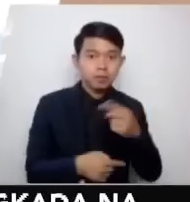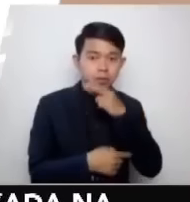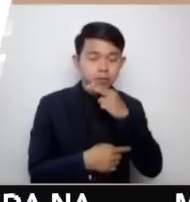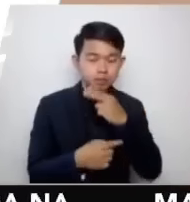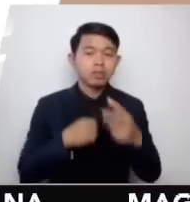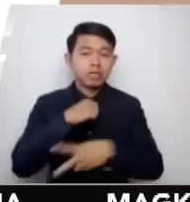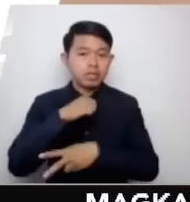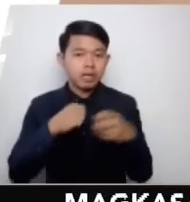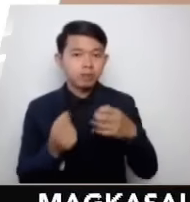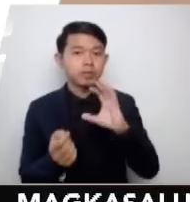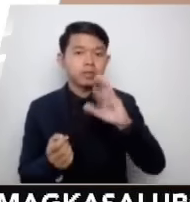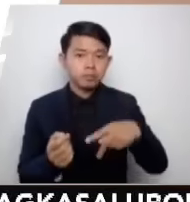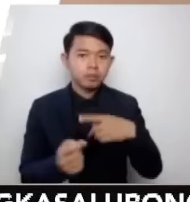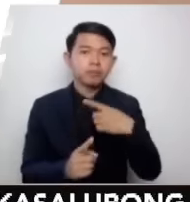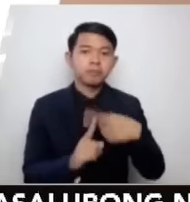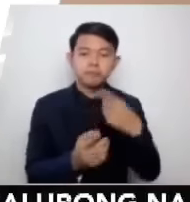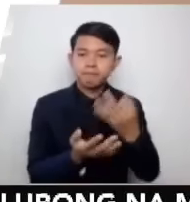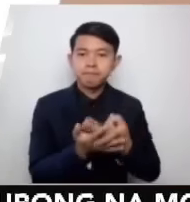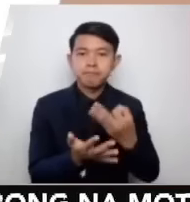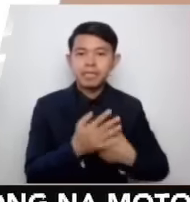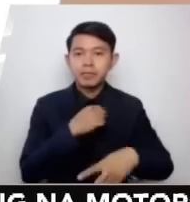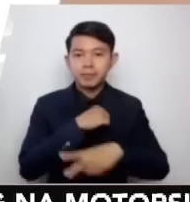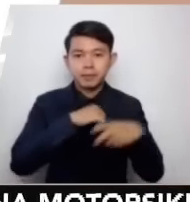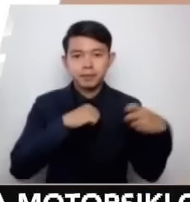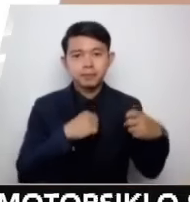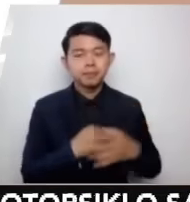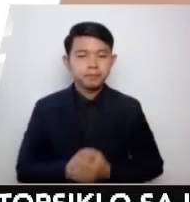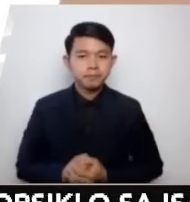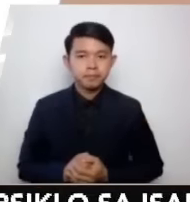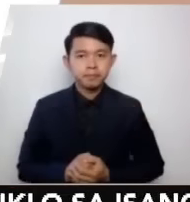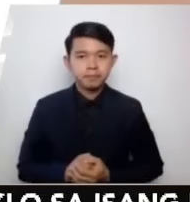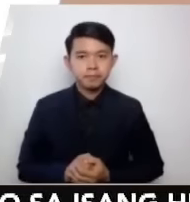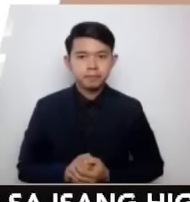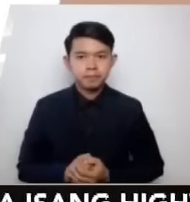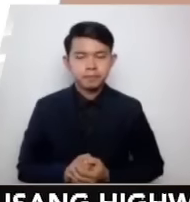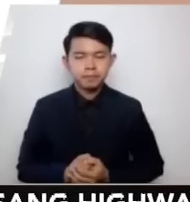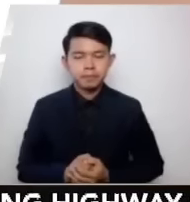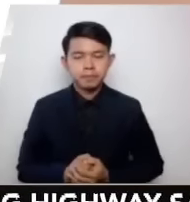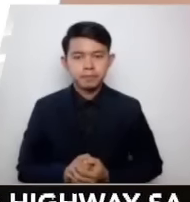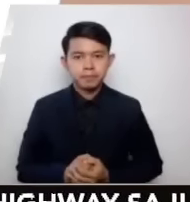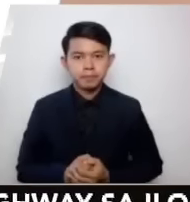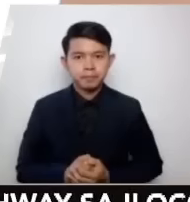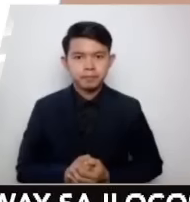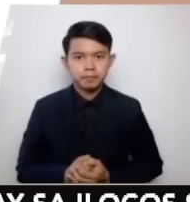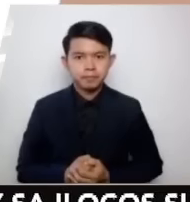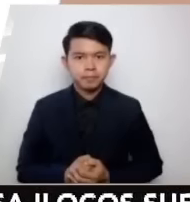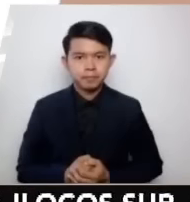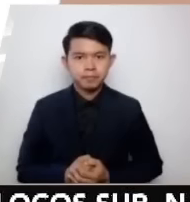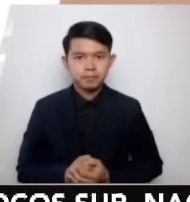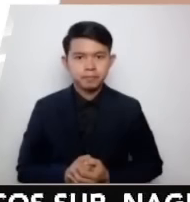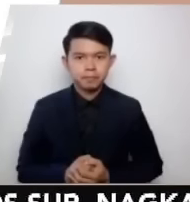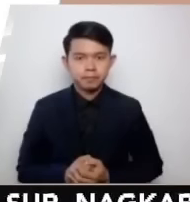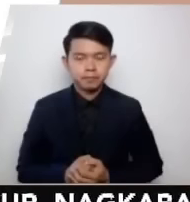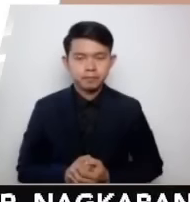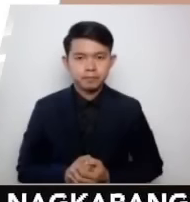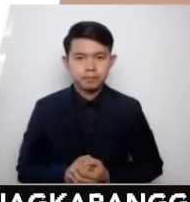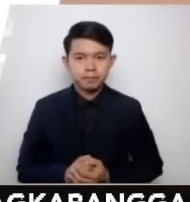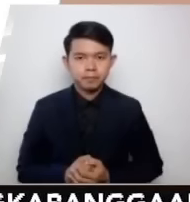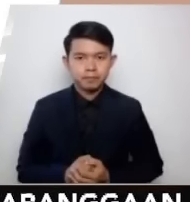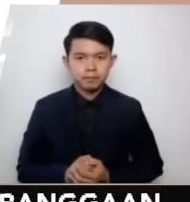Alas 4 dito siya kanang duk-duk yun may isakaportahan ko sugayon. Nya, pagkalugayan na dyan, ingon siya nga, tan, kung di mo ni